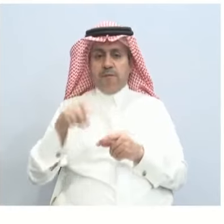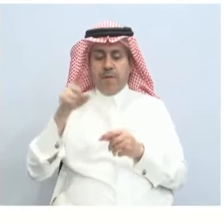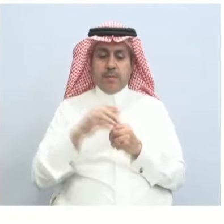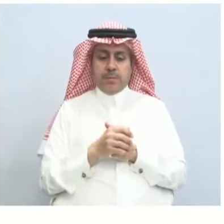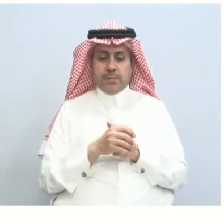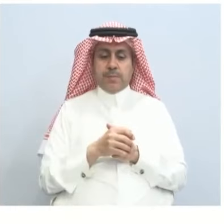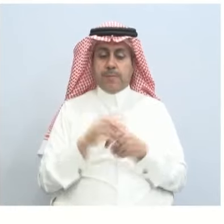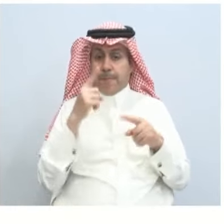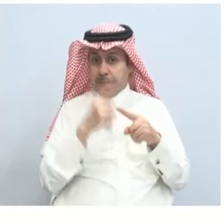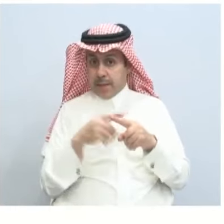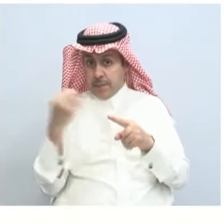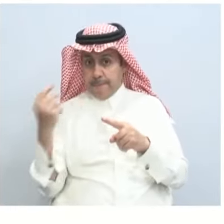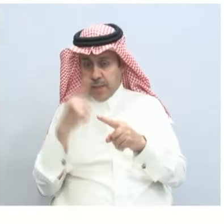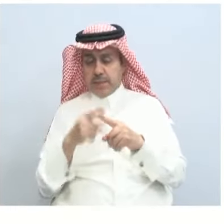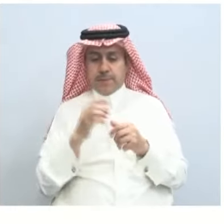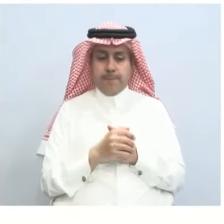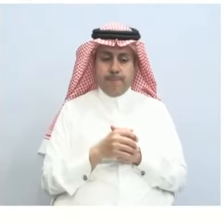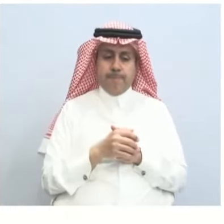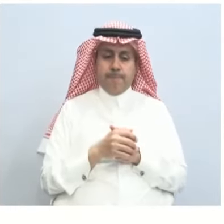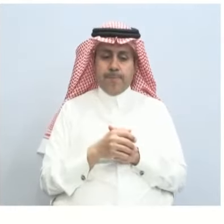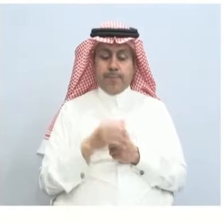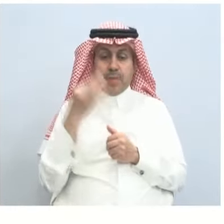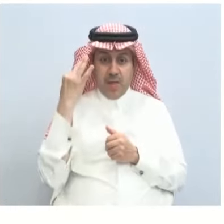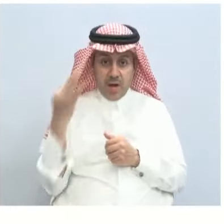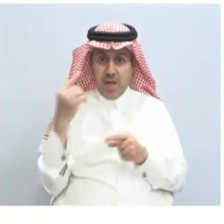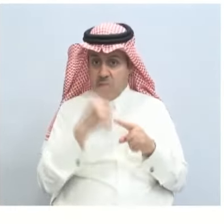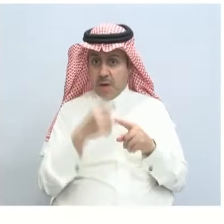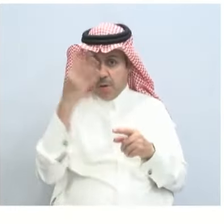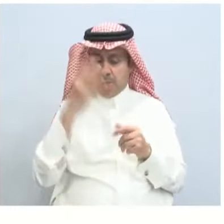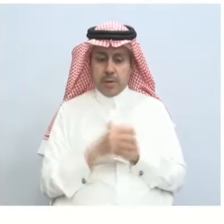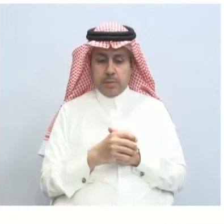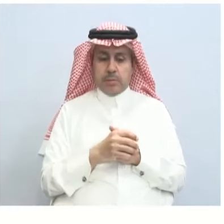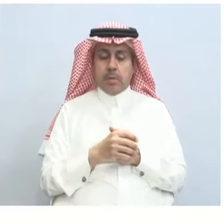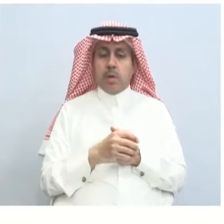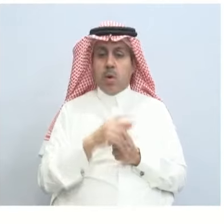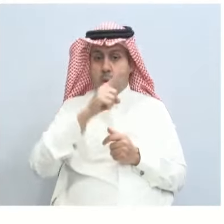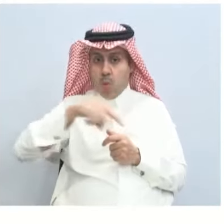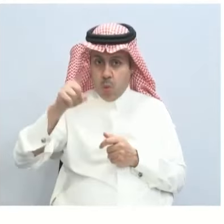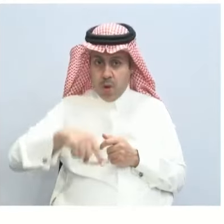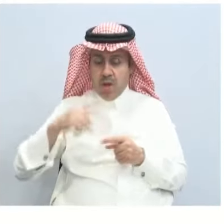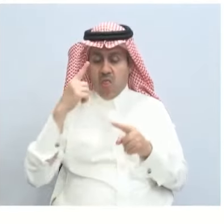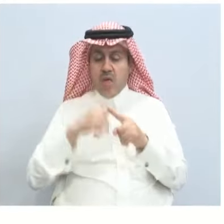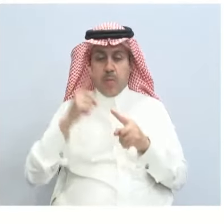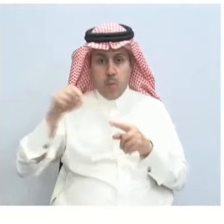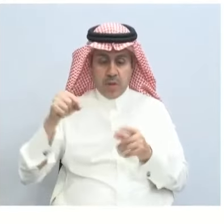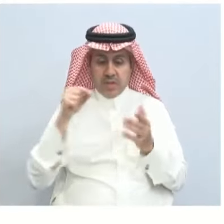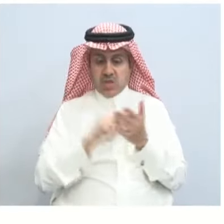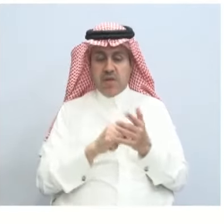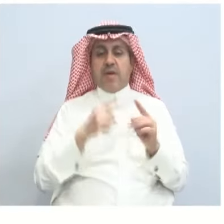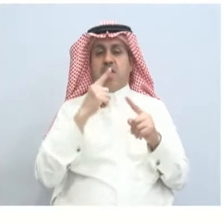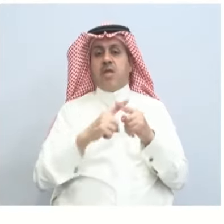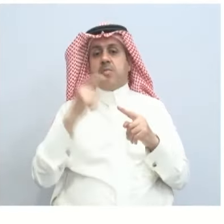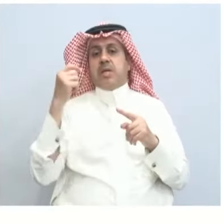الاكس في الاكس فاقول 3 ضرب 4 زائدا نضرب الواي في الواي صفر في سالب